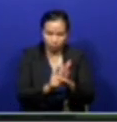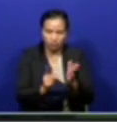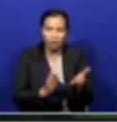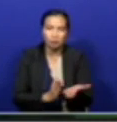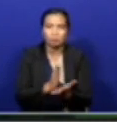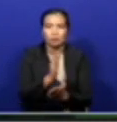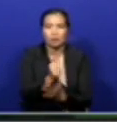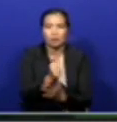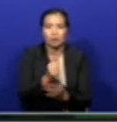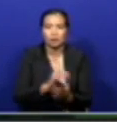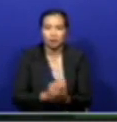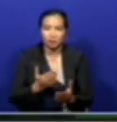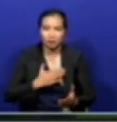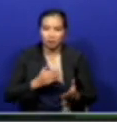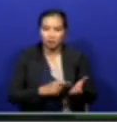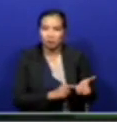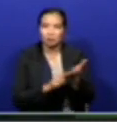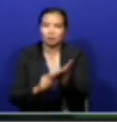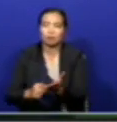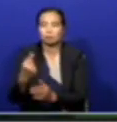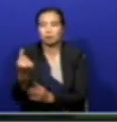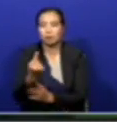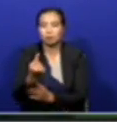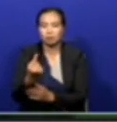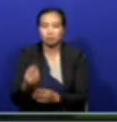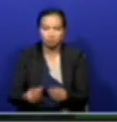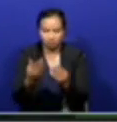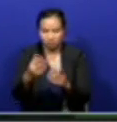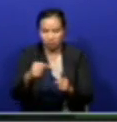นะฉันจะเข้าสภาเดียวส่งตีความ